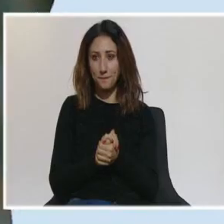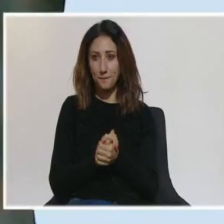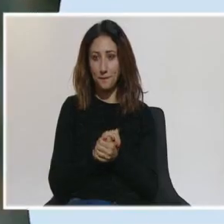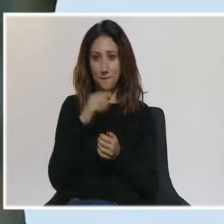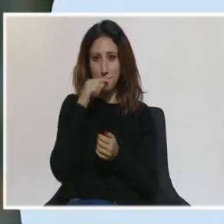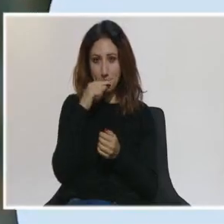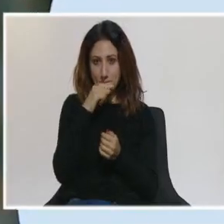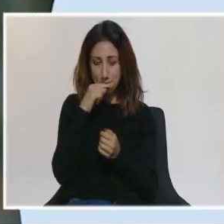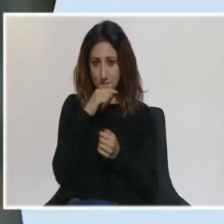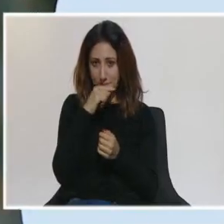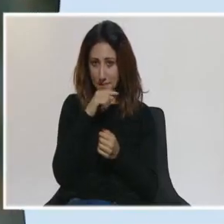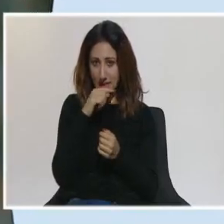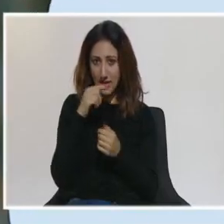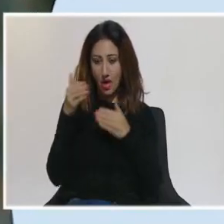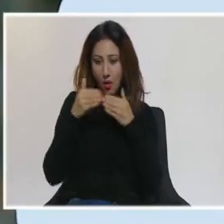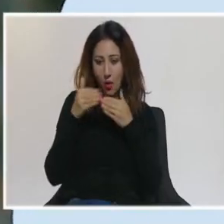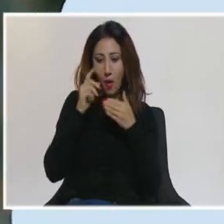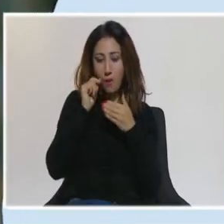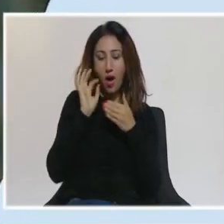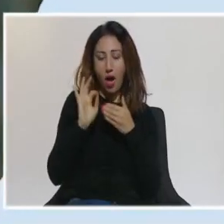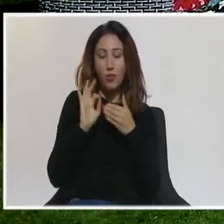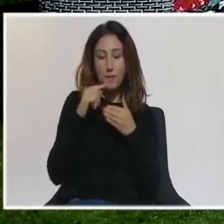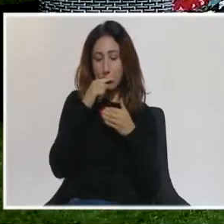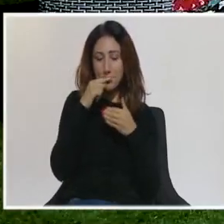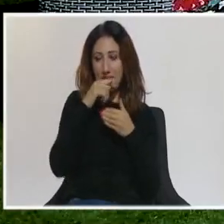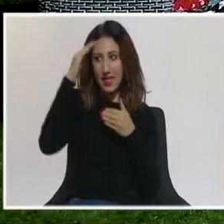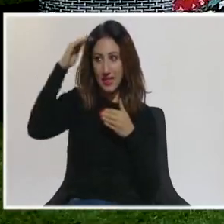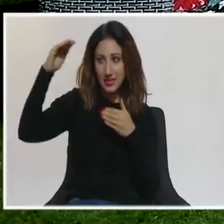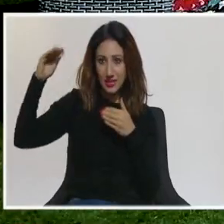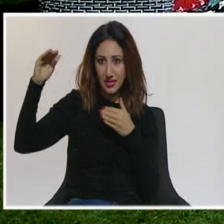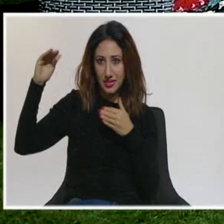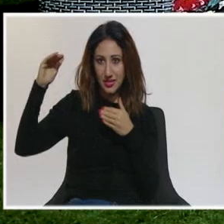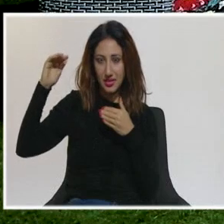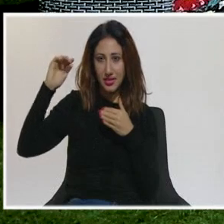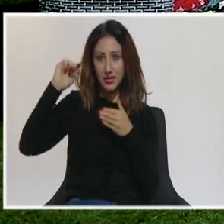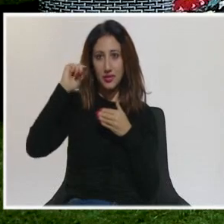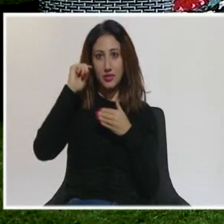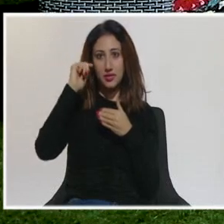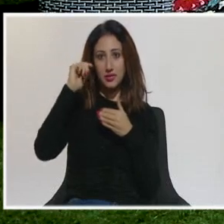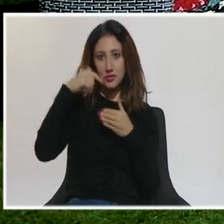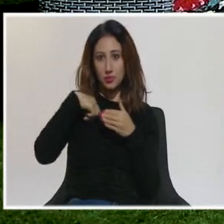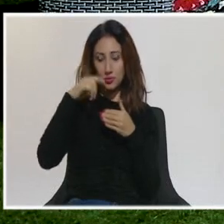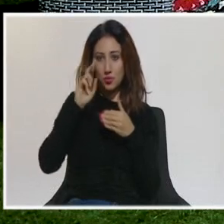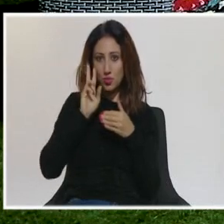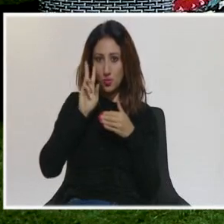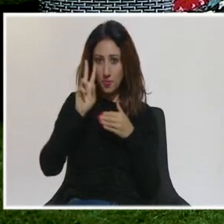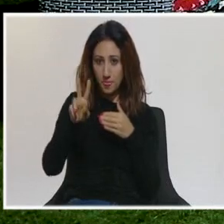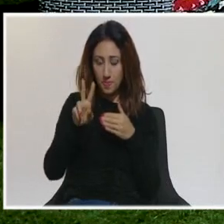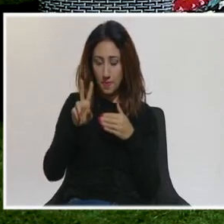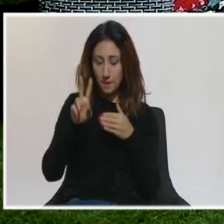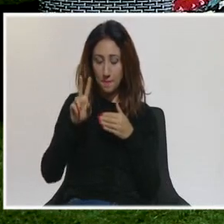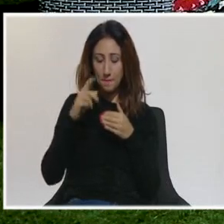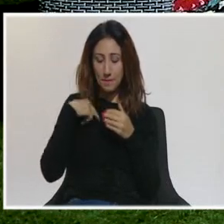البنات بيبقوا قريبين من أبوهم قوي. صحيح. وفعلا أنا المرات